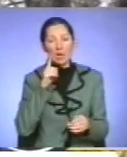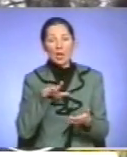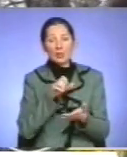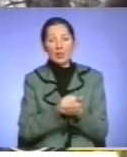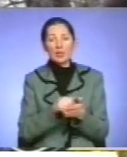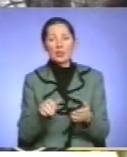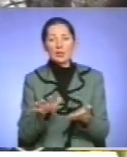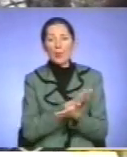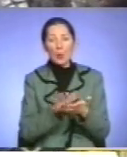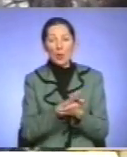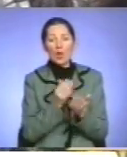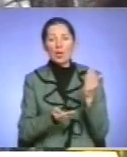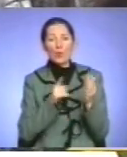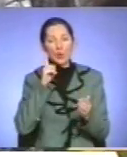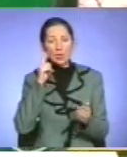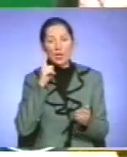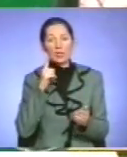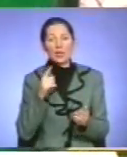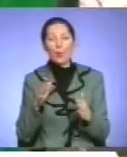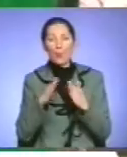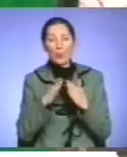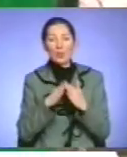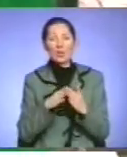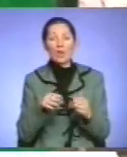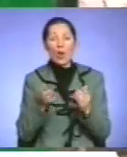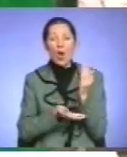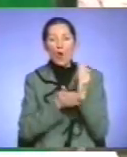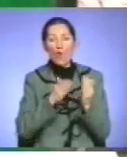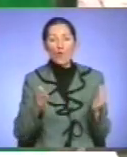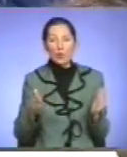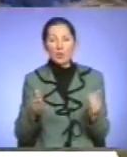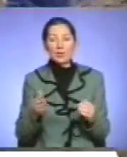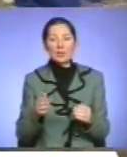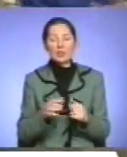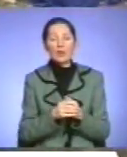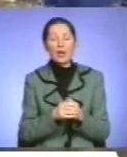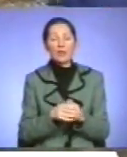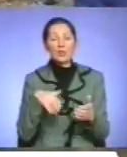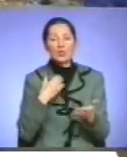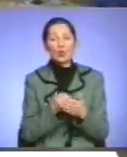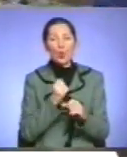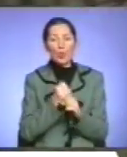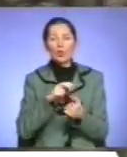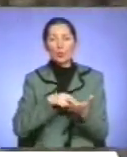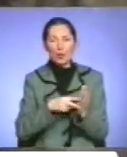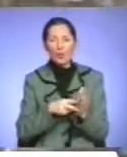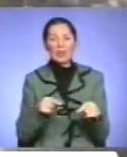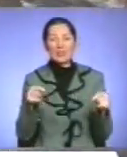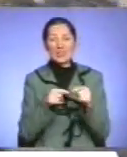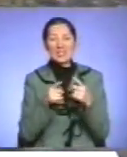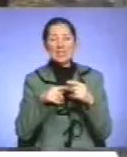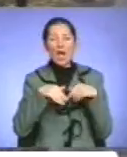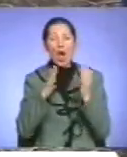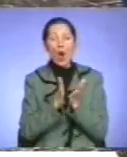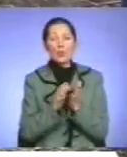до службових приміщень, вулиць та скверів. Свою працю заздалегідь ретельно спланували, визначивши обсяг робіт для кожного підрозділу у районах